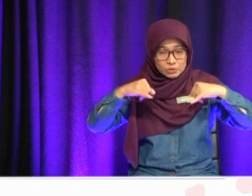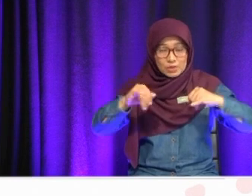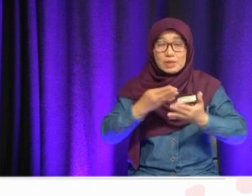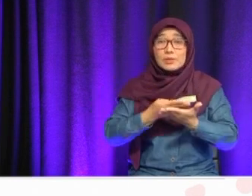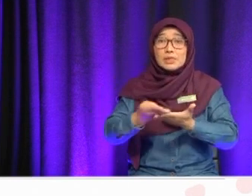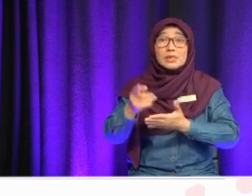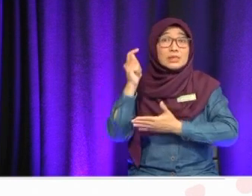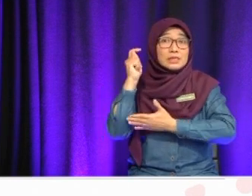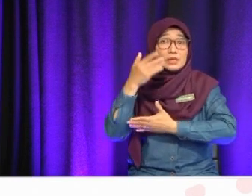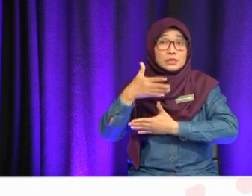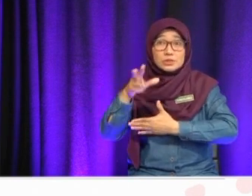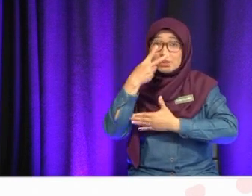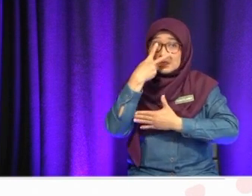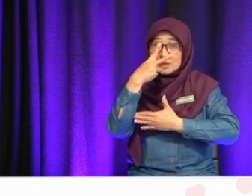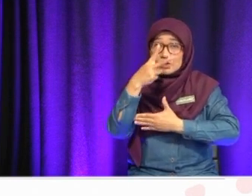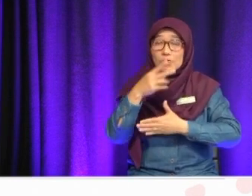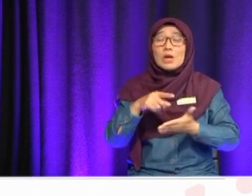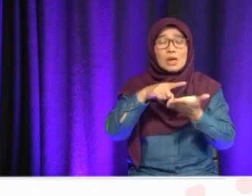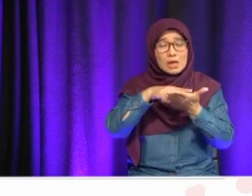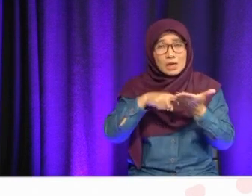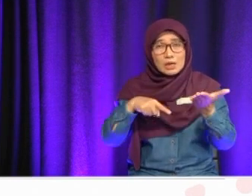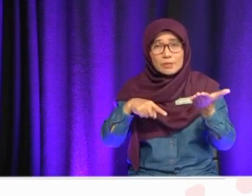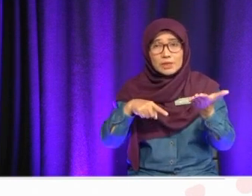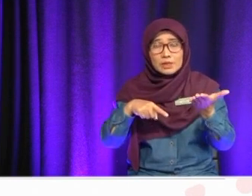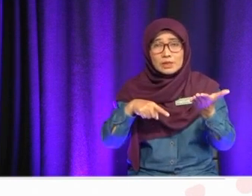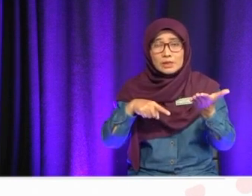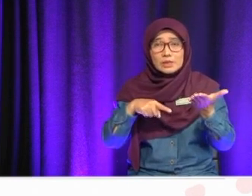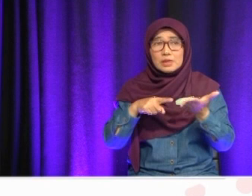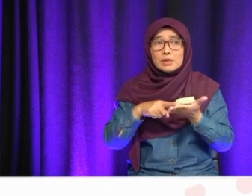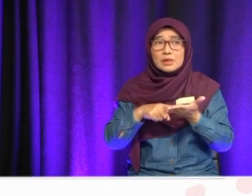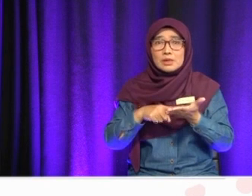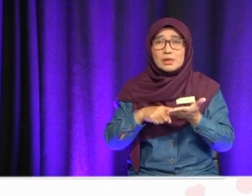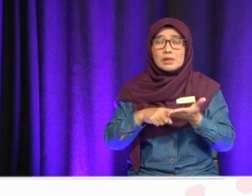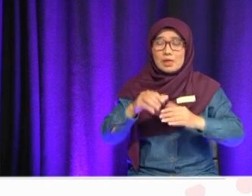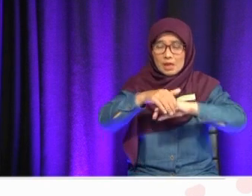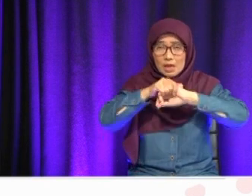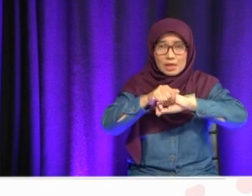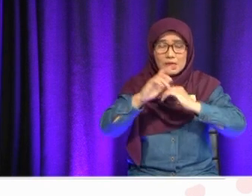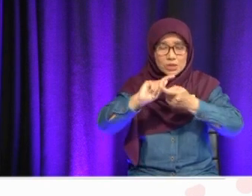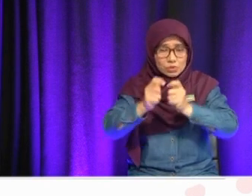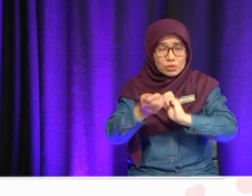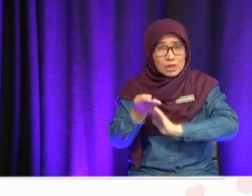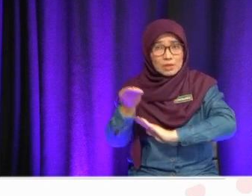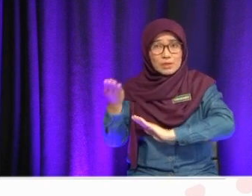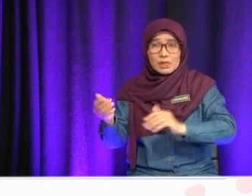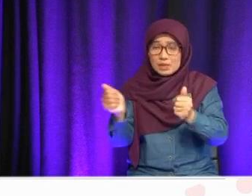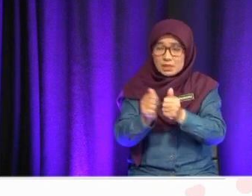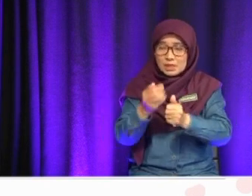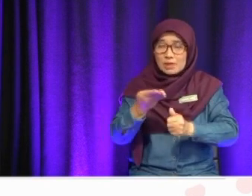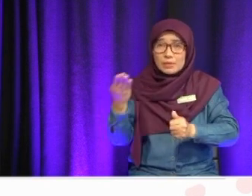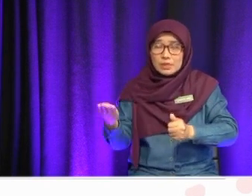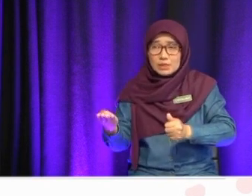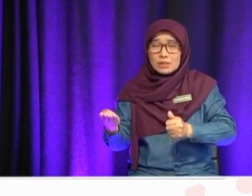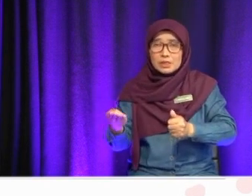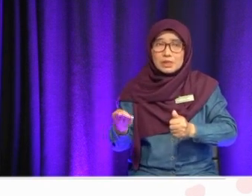tadi. Jadi Al-Bai, apakah maksud Al-Bai? Iaitu akad menukarkan barang dengan barang